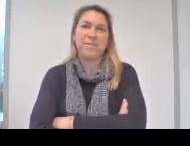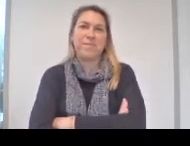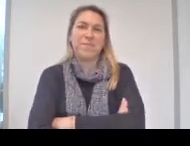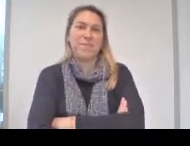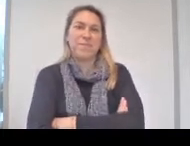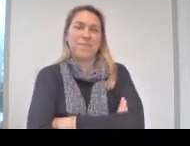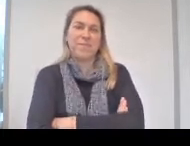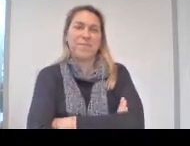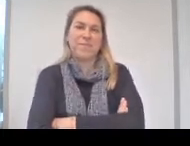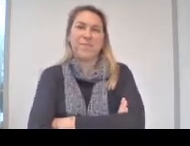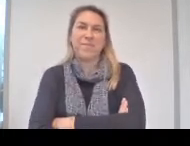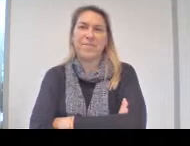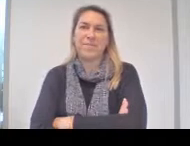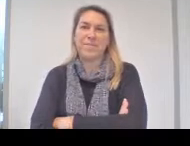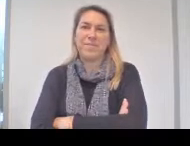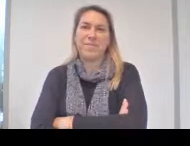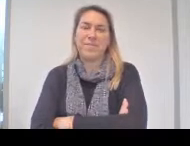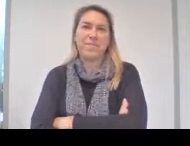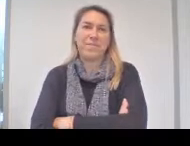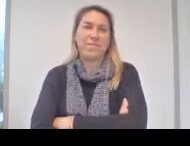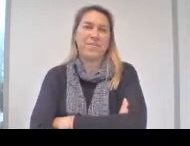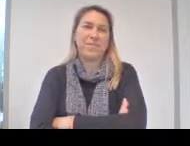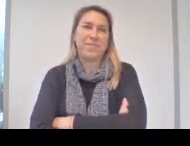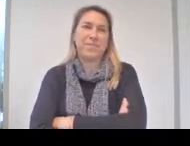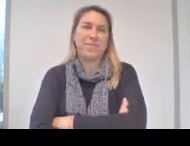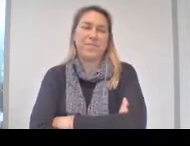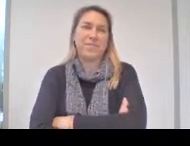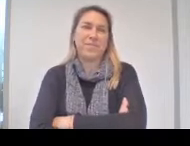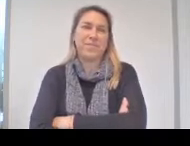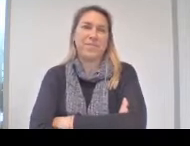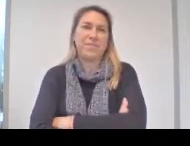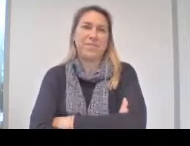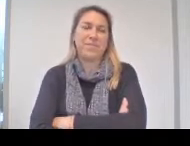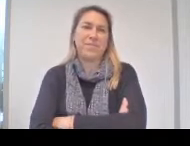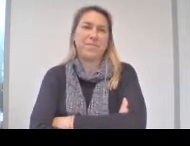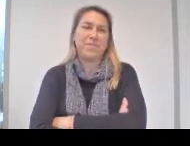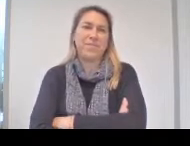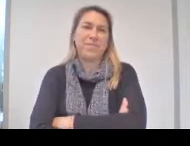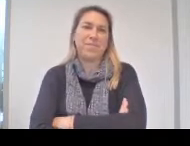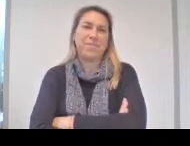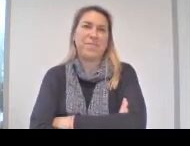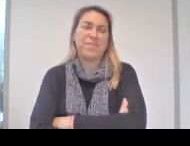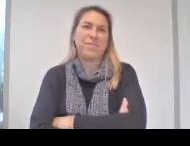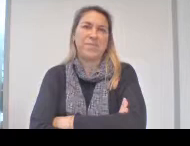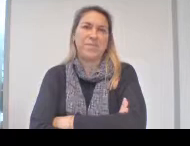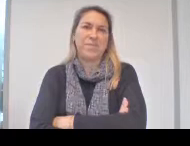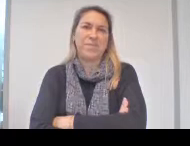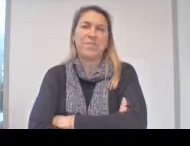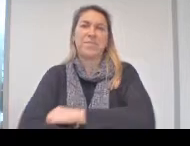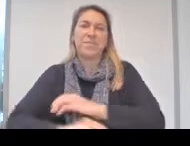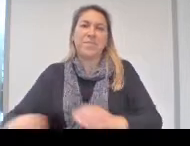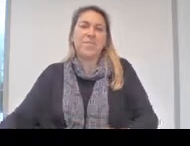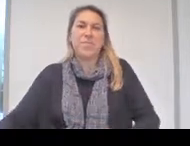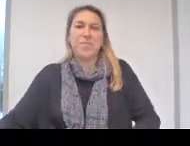Alors, à l'intérieur du secteur d'activité, on a de nombreux diplômes en fait qui existent, hein, du niveau CAP, alors en passant